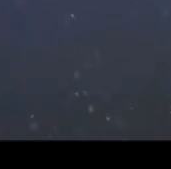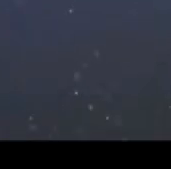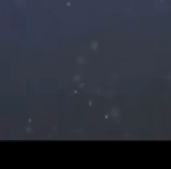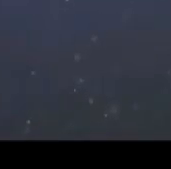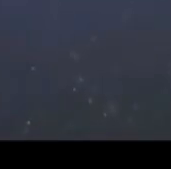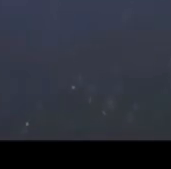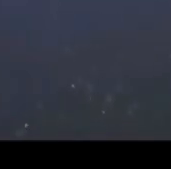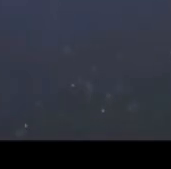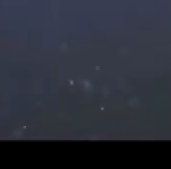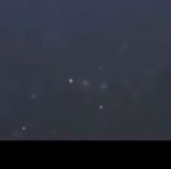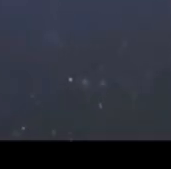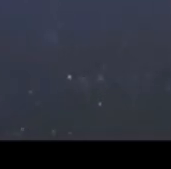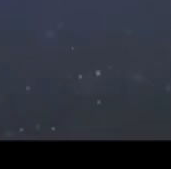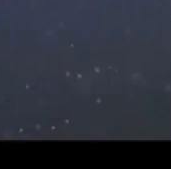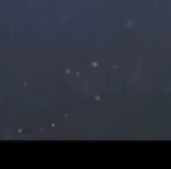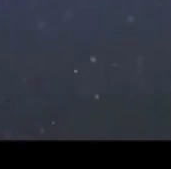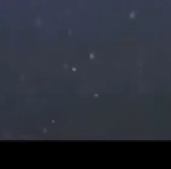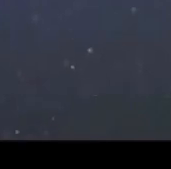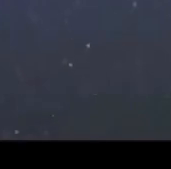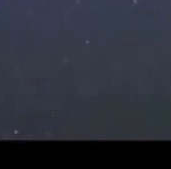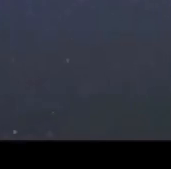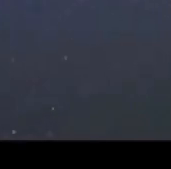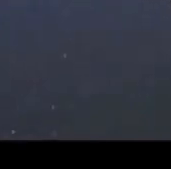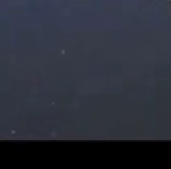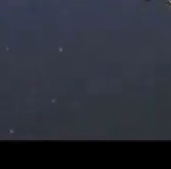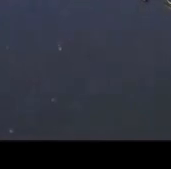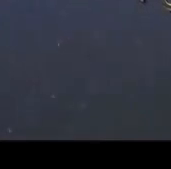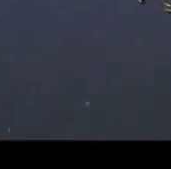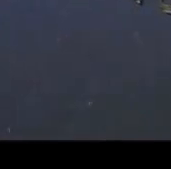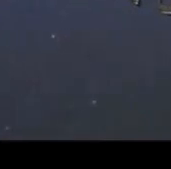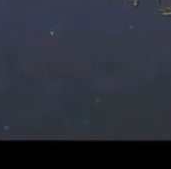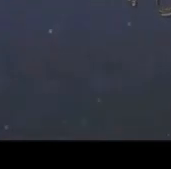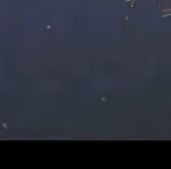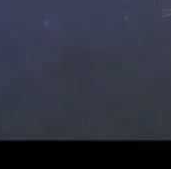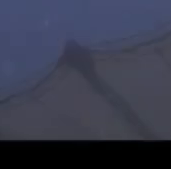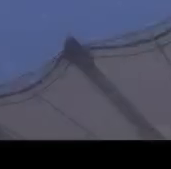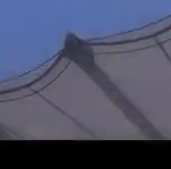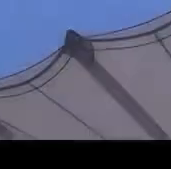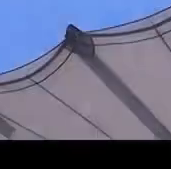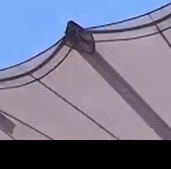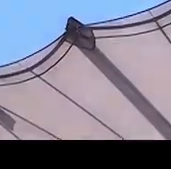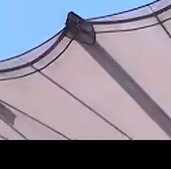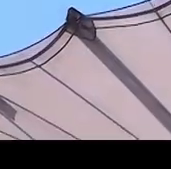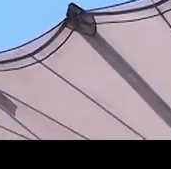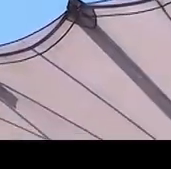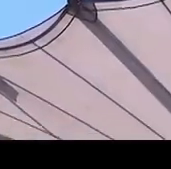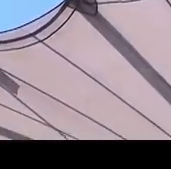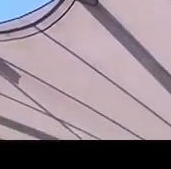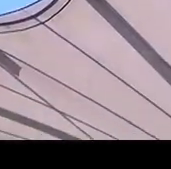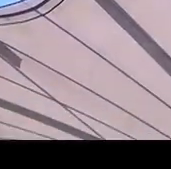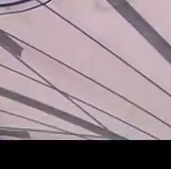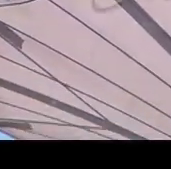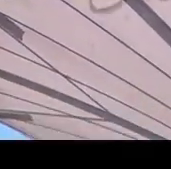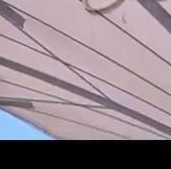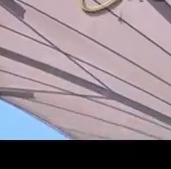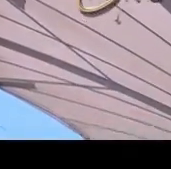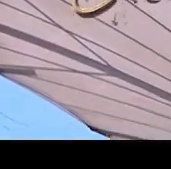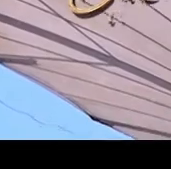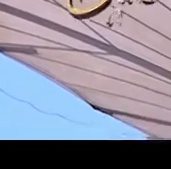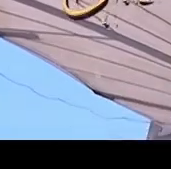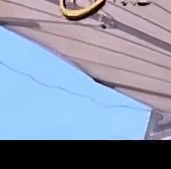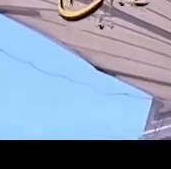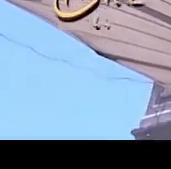امين اللهم اجعل هذا البلد امنا وسائر بلادنا وارزق اهله من الثمرات